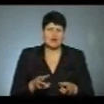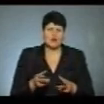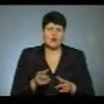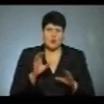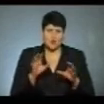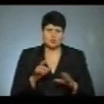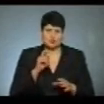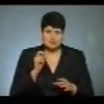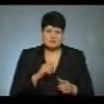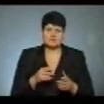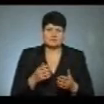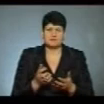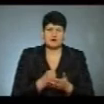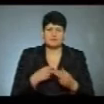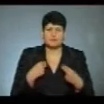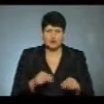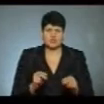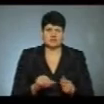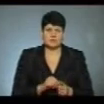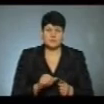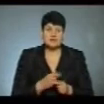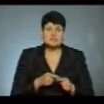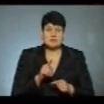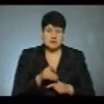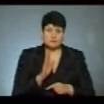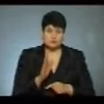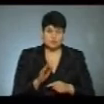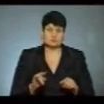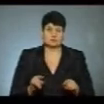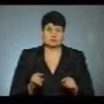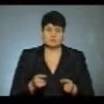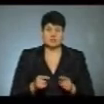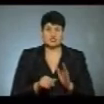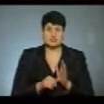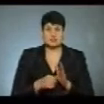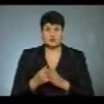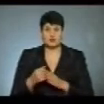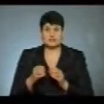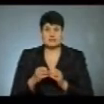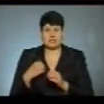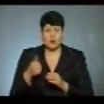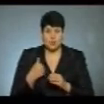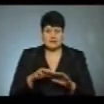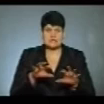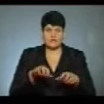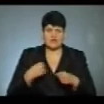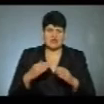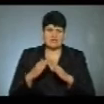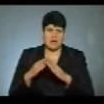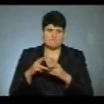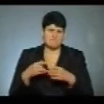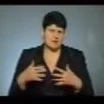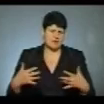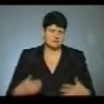придбання, зберігання та збут наркотичних засобів. За це передбачено ув'язнення від 6 до 10 років з конфіскацією майна, каже